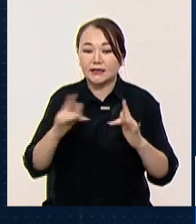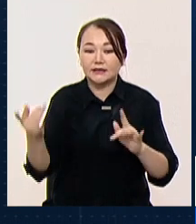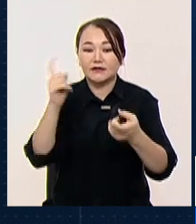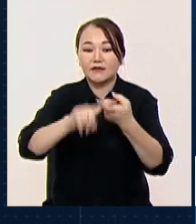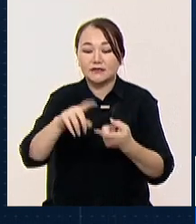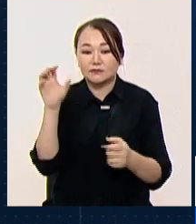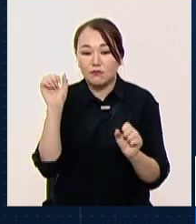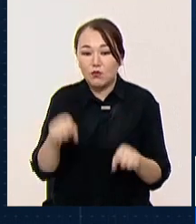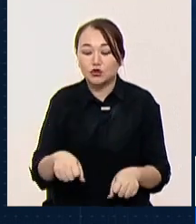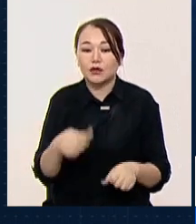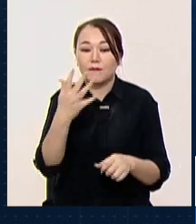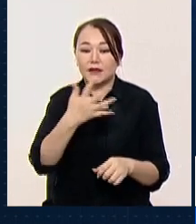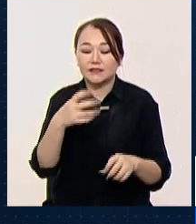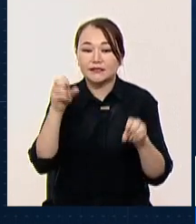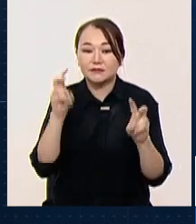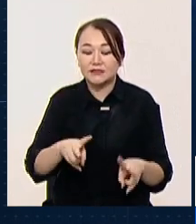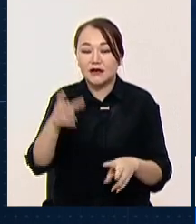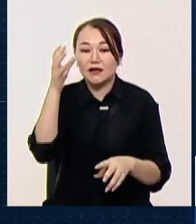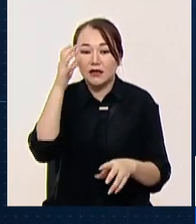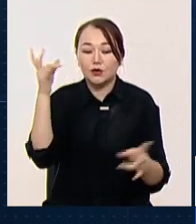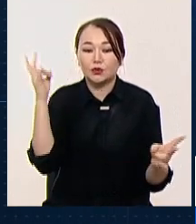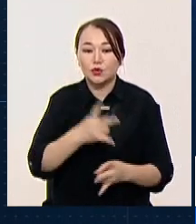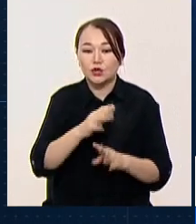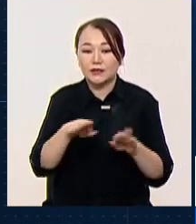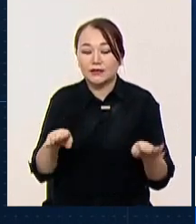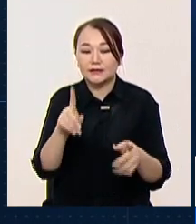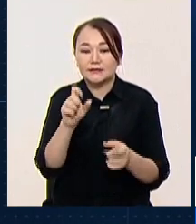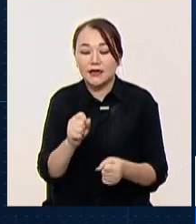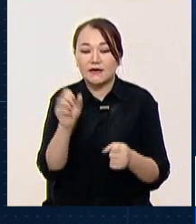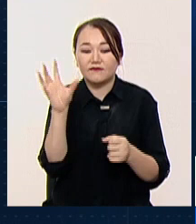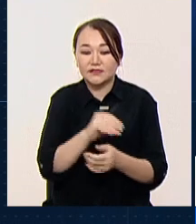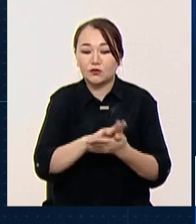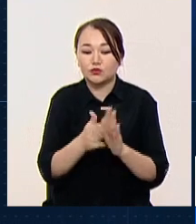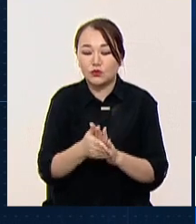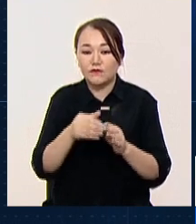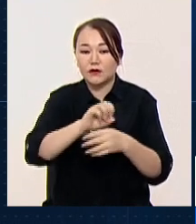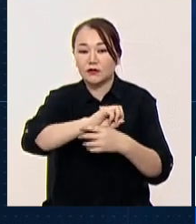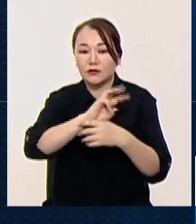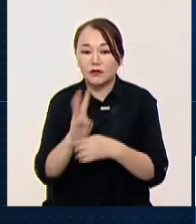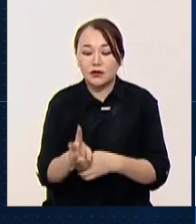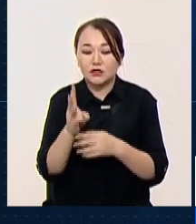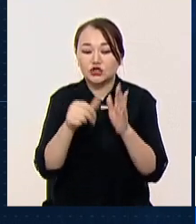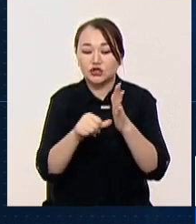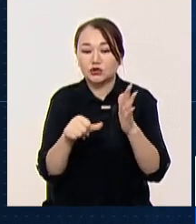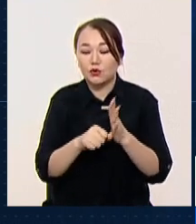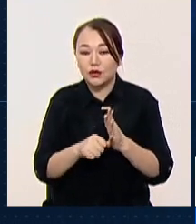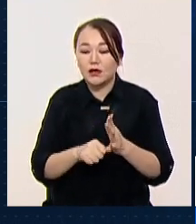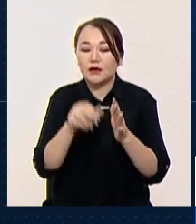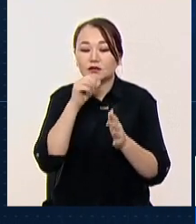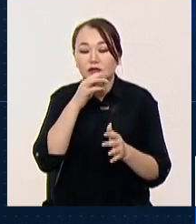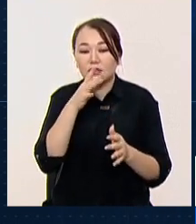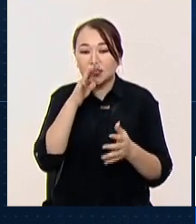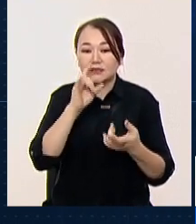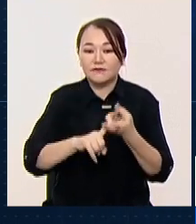қосыла алады. Бесінші, арнайы білімді қажет ететін балалар үшін барлық жағдай жасалады. Алтыншы, балалардың жас